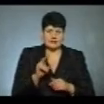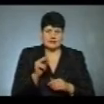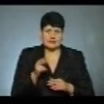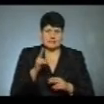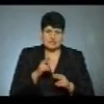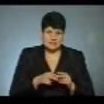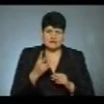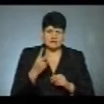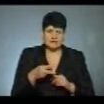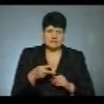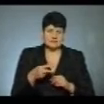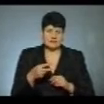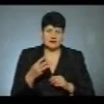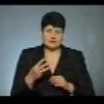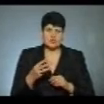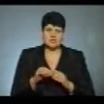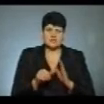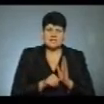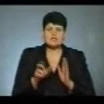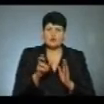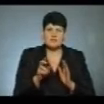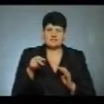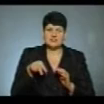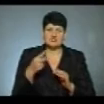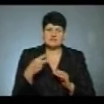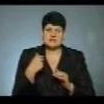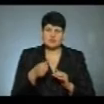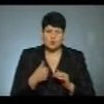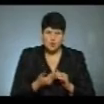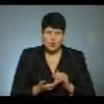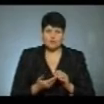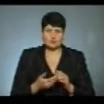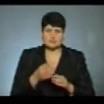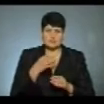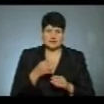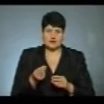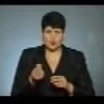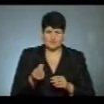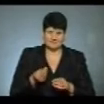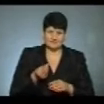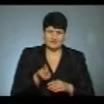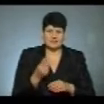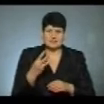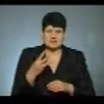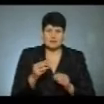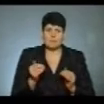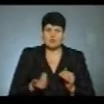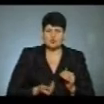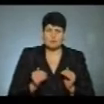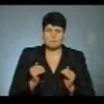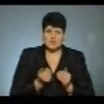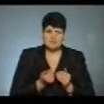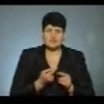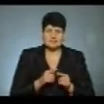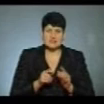вважати 23.59 16 березня 2020 року. Визначити підозрювану заставу в розмірі 30 прожиткових мінімумів для працездатних осіб, що